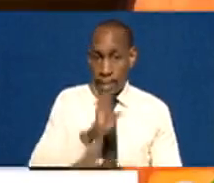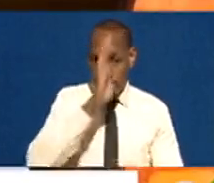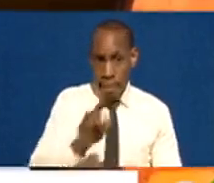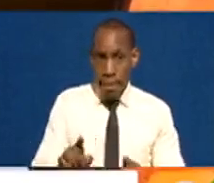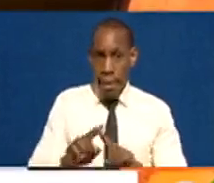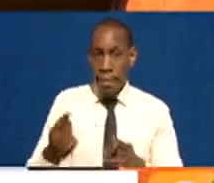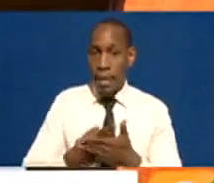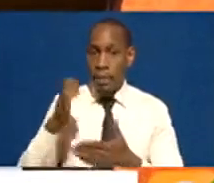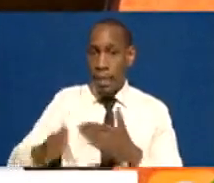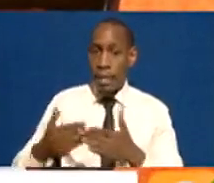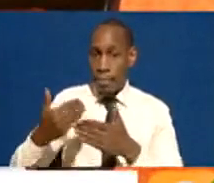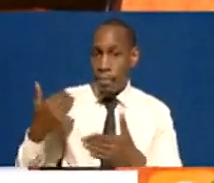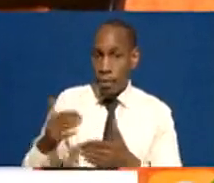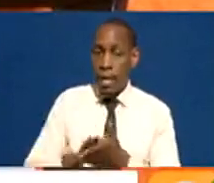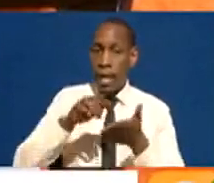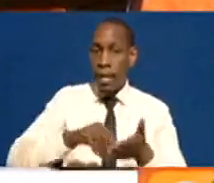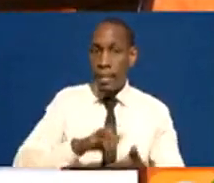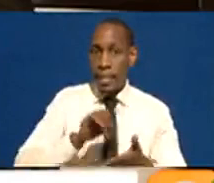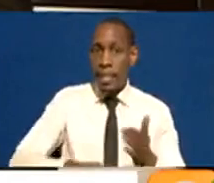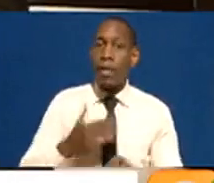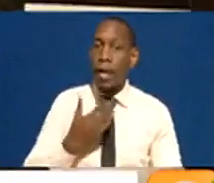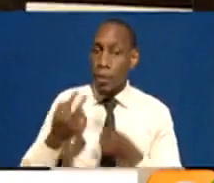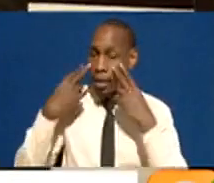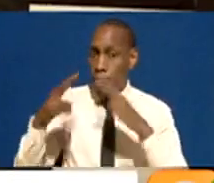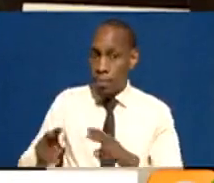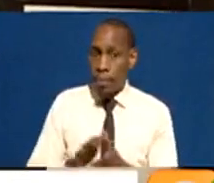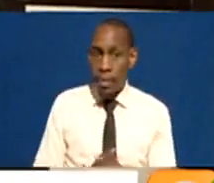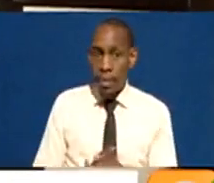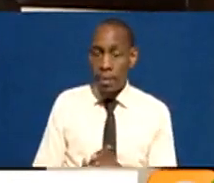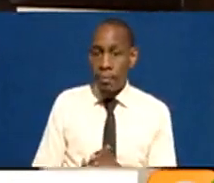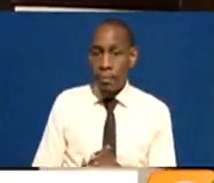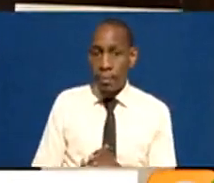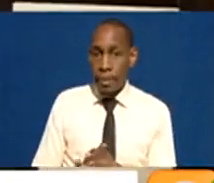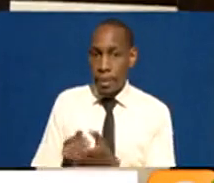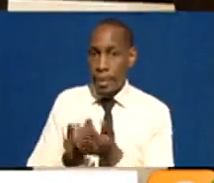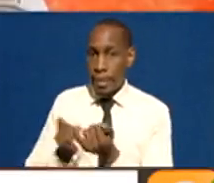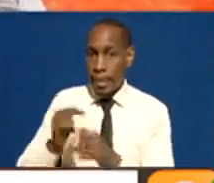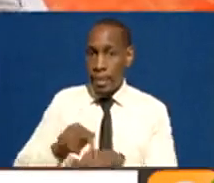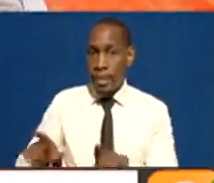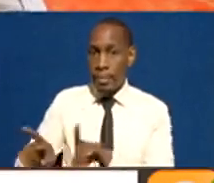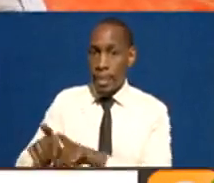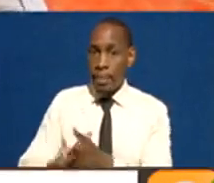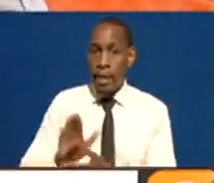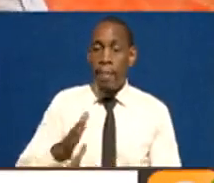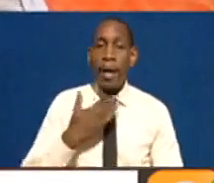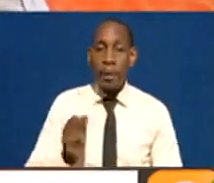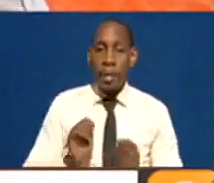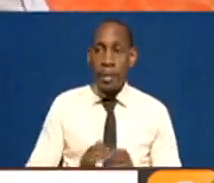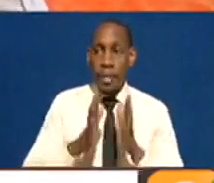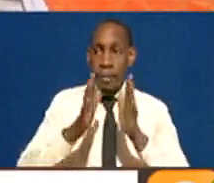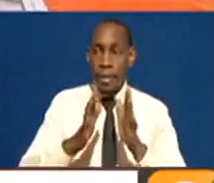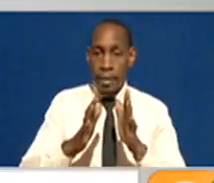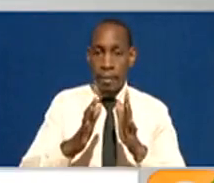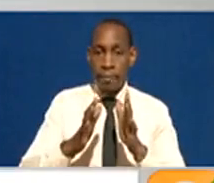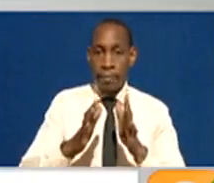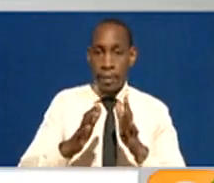wikendi iliyopita alisisitiza kutaka kumuona siku ya Jumamosi wakati ambapo alikuwa akisherehekea